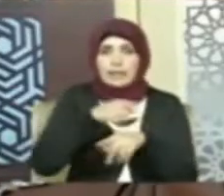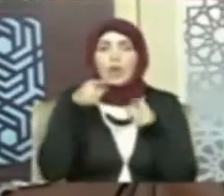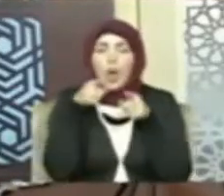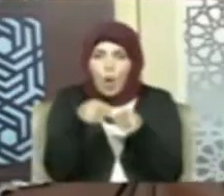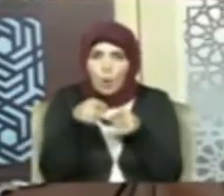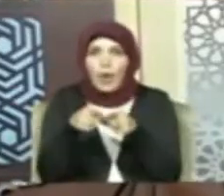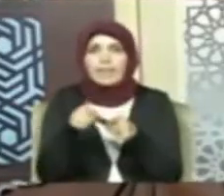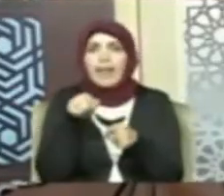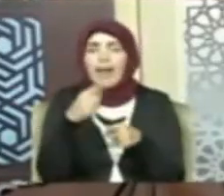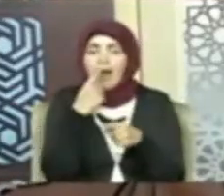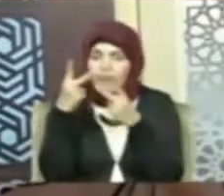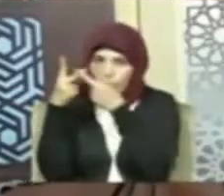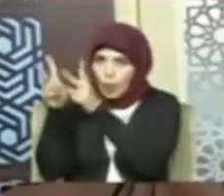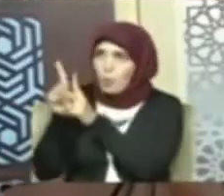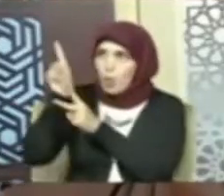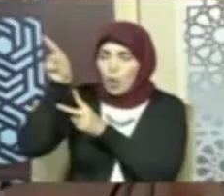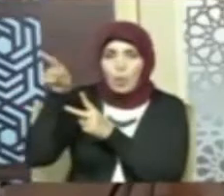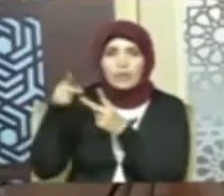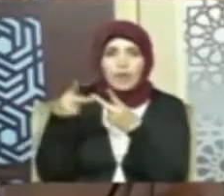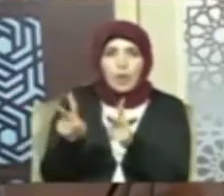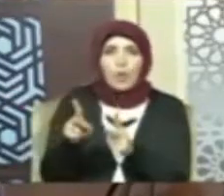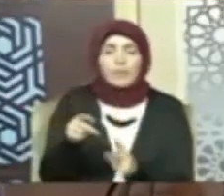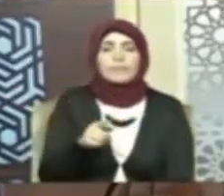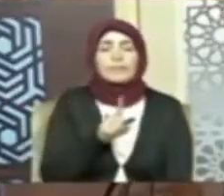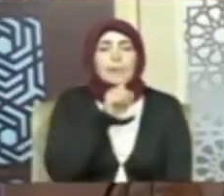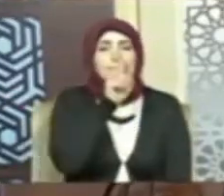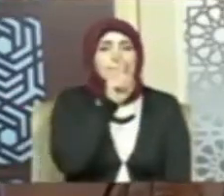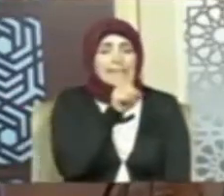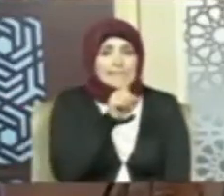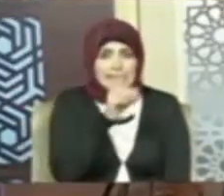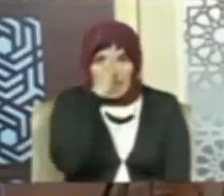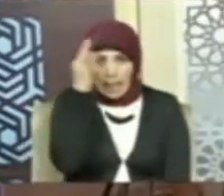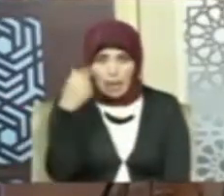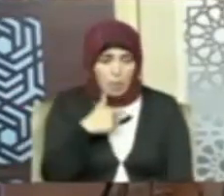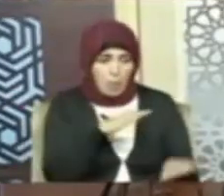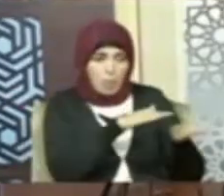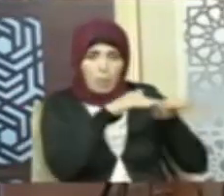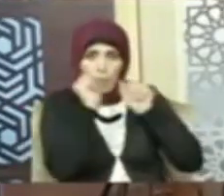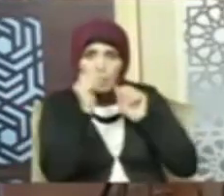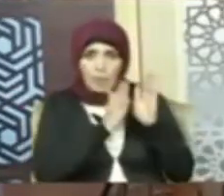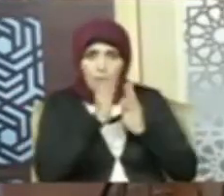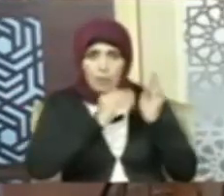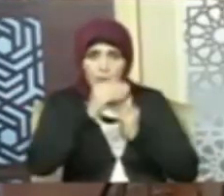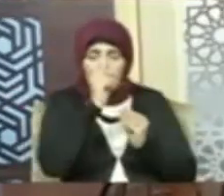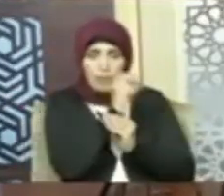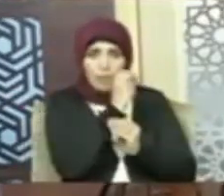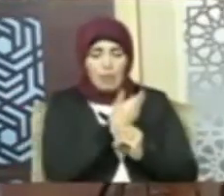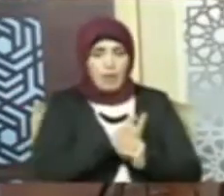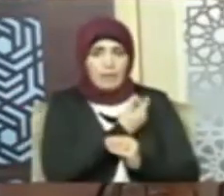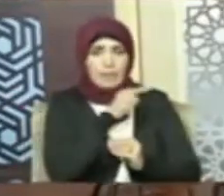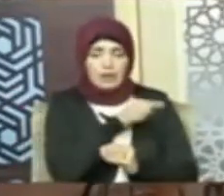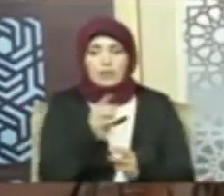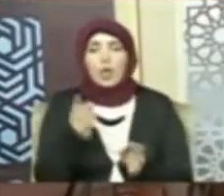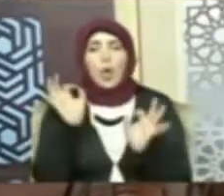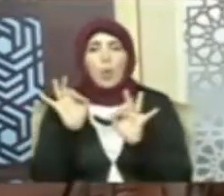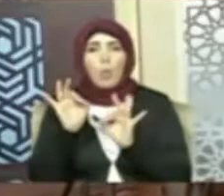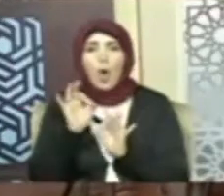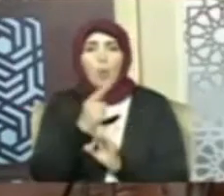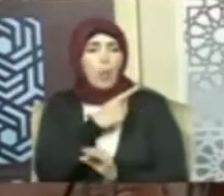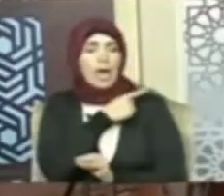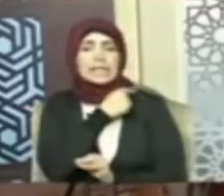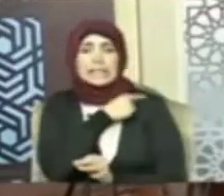من علامات القبول. أما إن عاد كما ذهب فأمره إلى الله وعليه